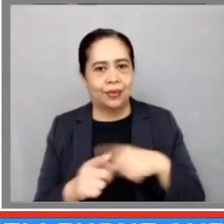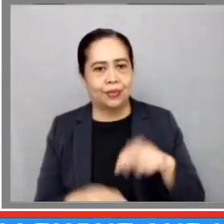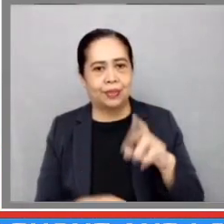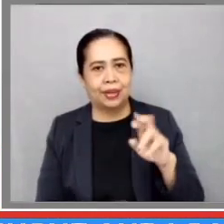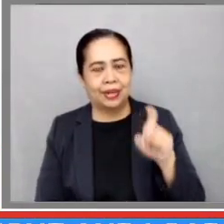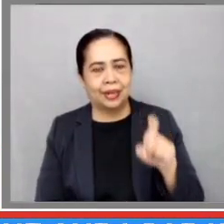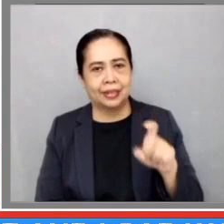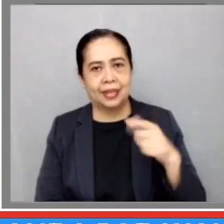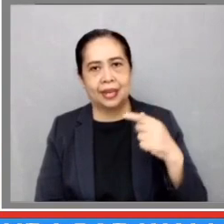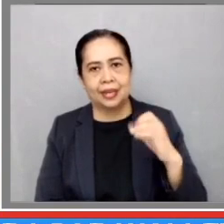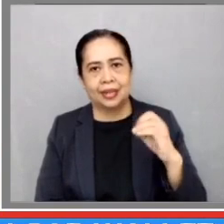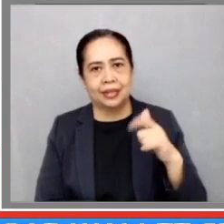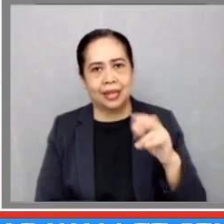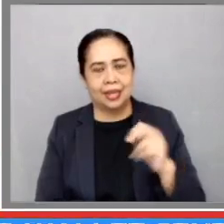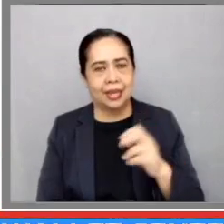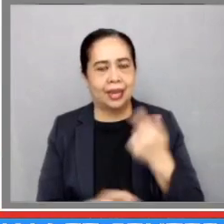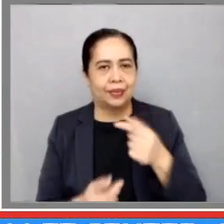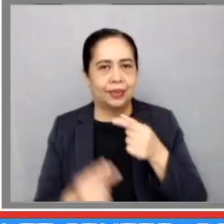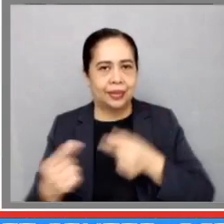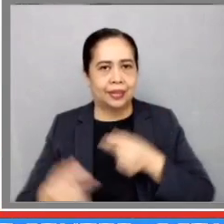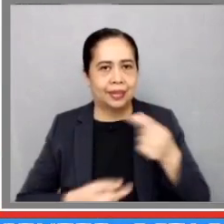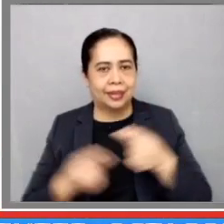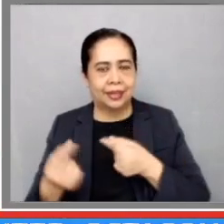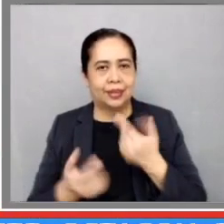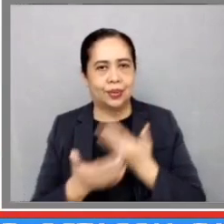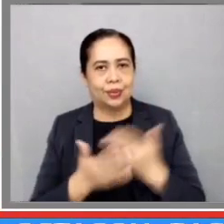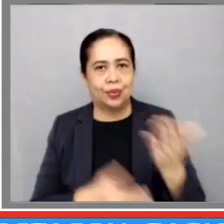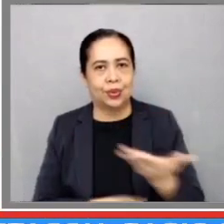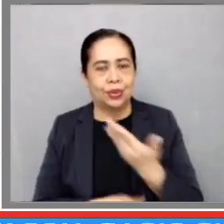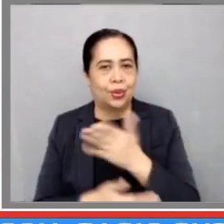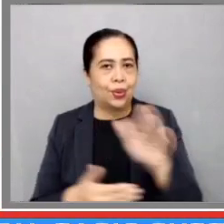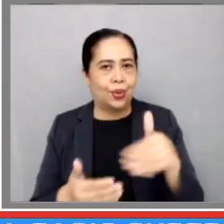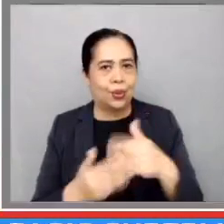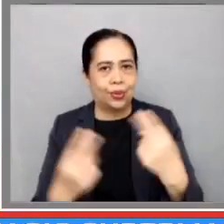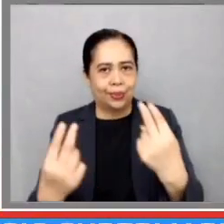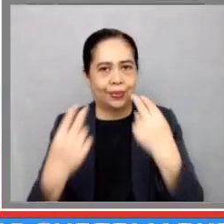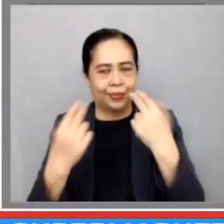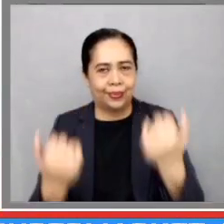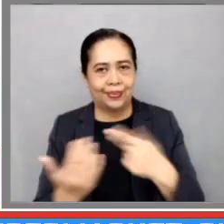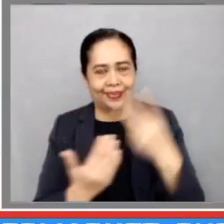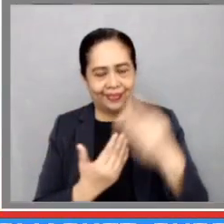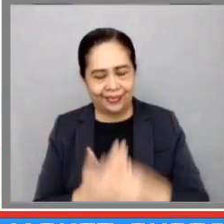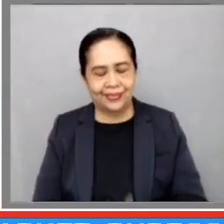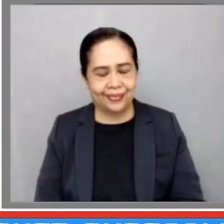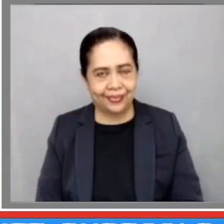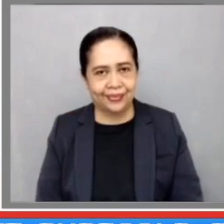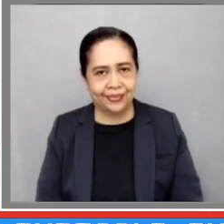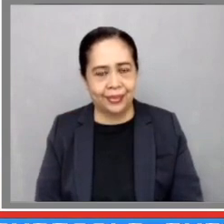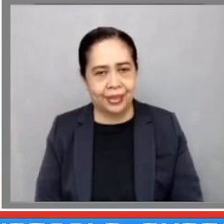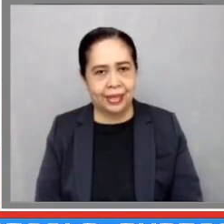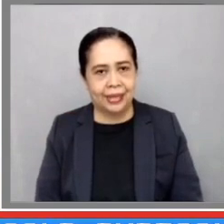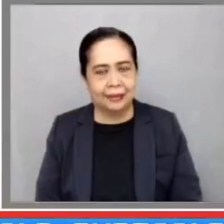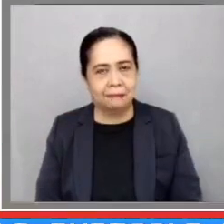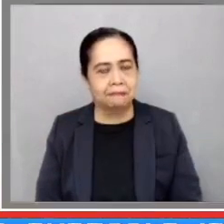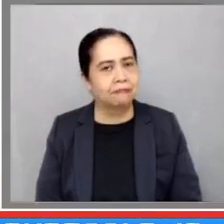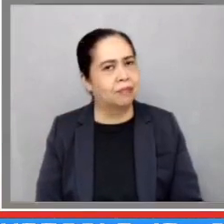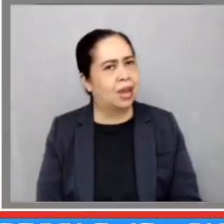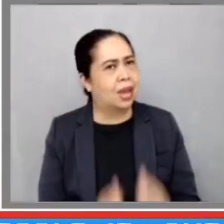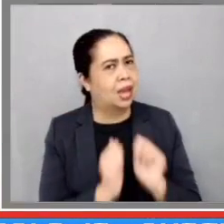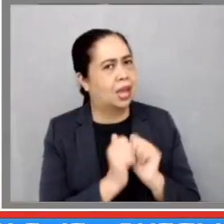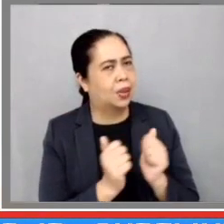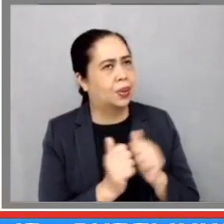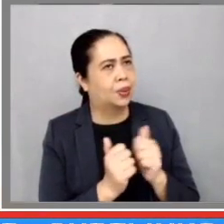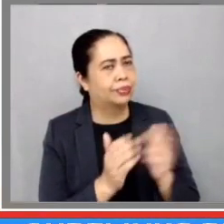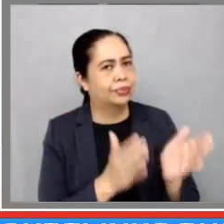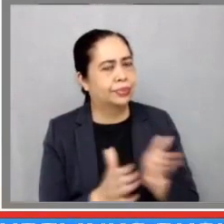Gatchalian. Binabati po natin ng magandang umaga yung lahat ng nakatutok po sa ating programa. Opo, Asec, ano, paano ho pinaghahandaan